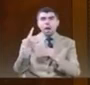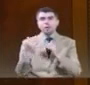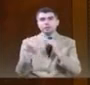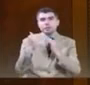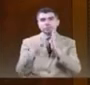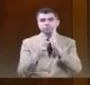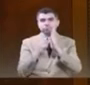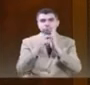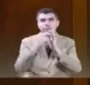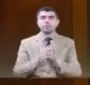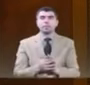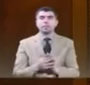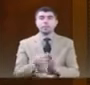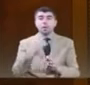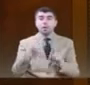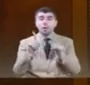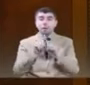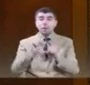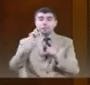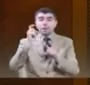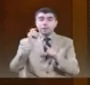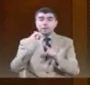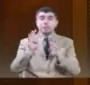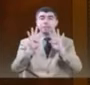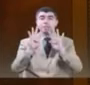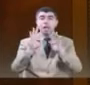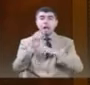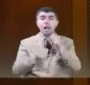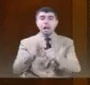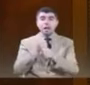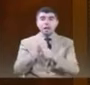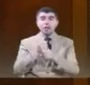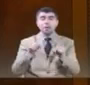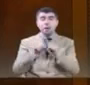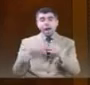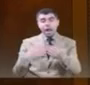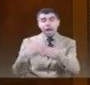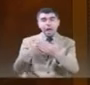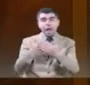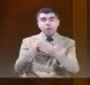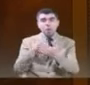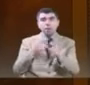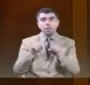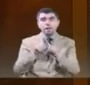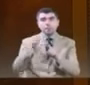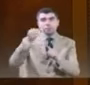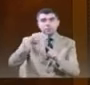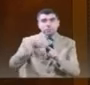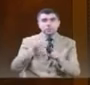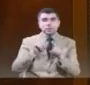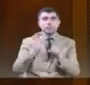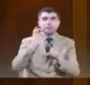نقطة. اعتماد الأجر المتوسط لـ8 سنوات الأخيرة، كان الإنسان كيخرج بآخر أجرة، دابا غيبدا يخرج بالمعدل